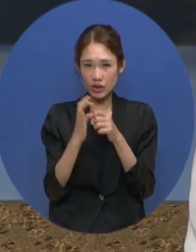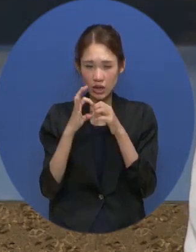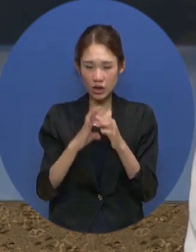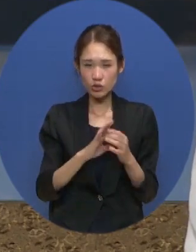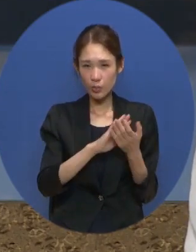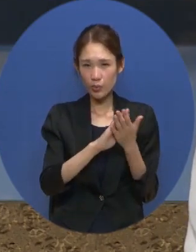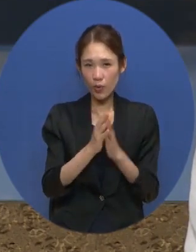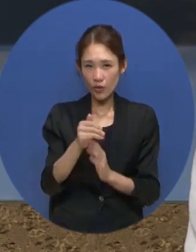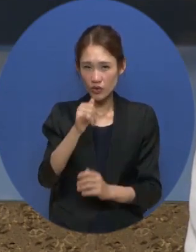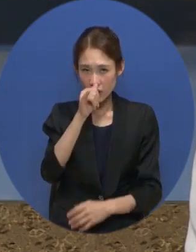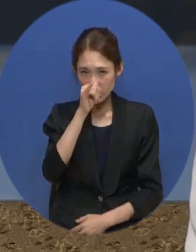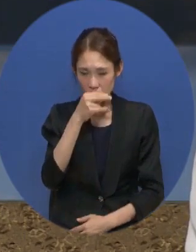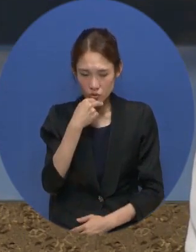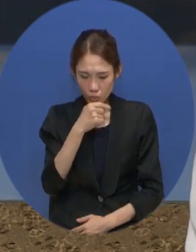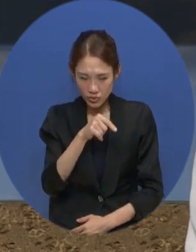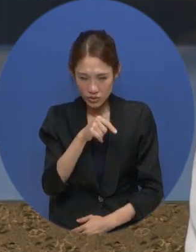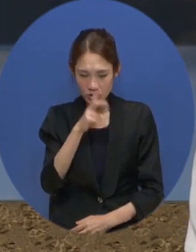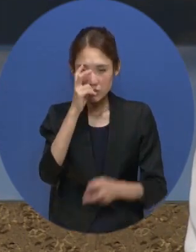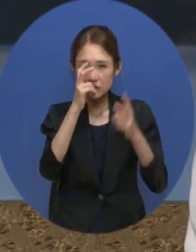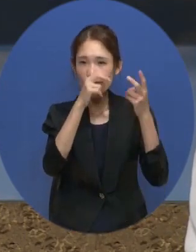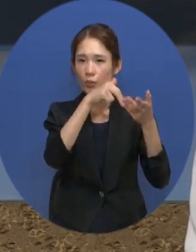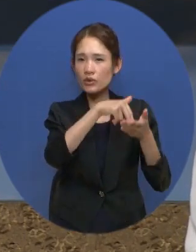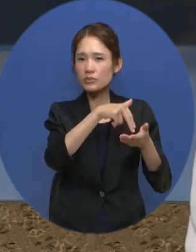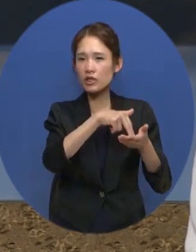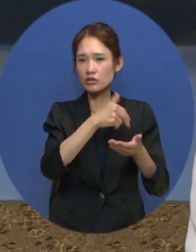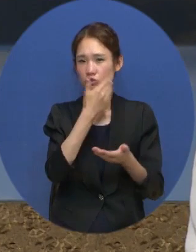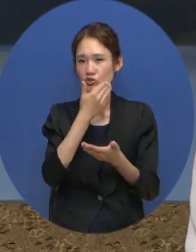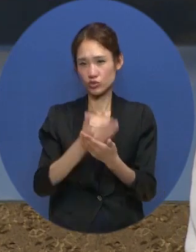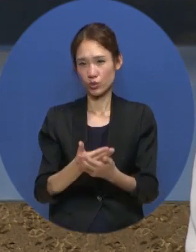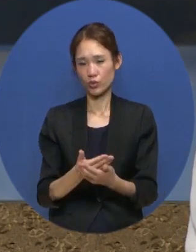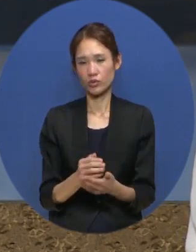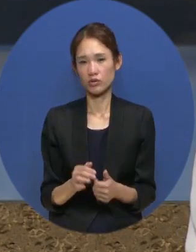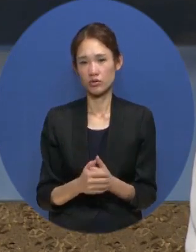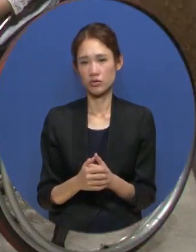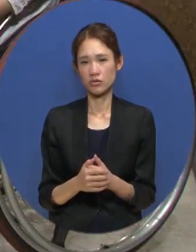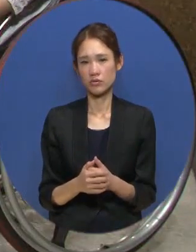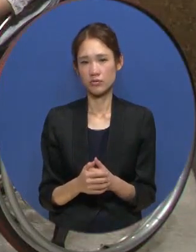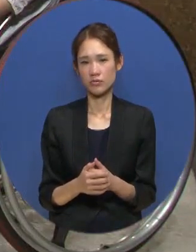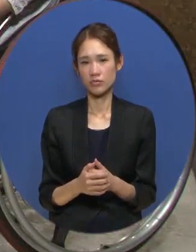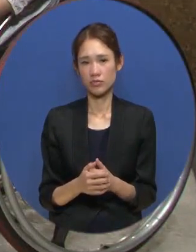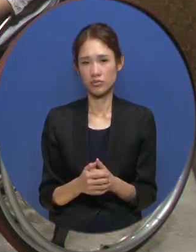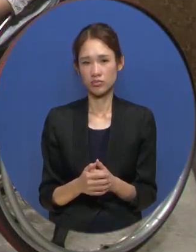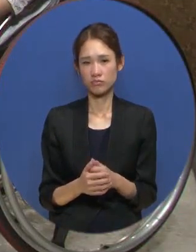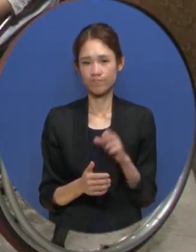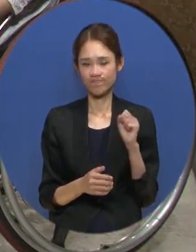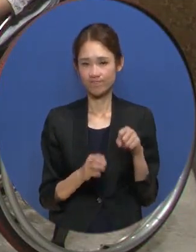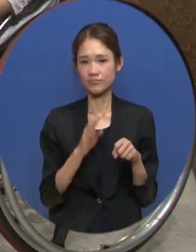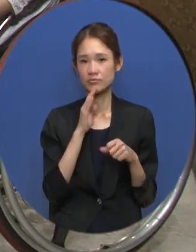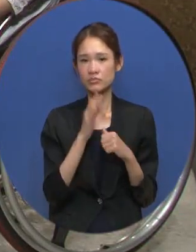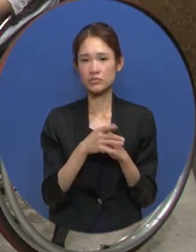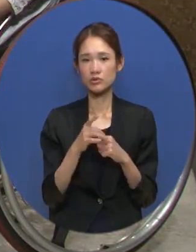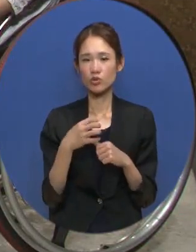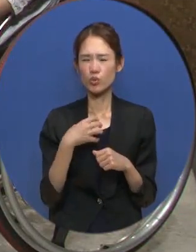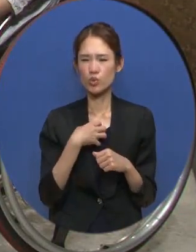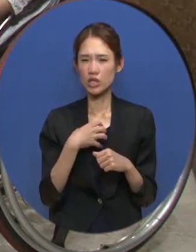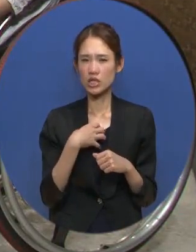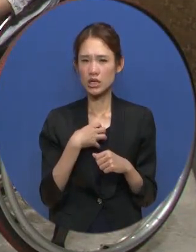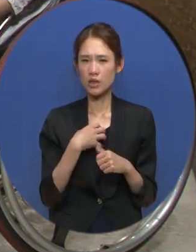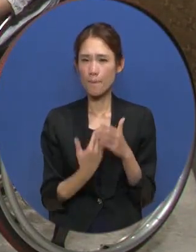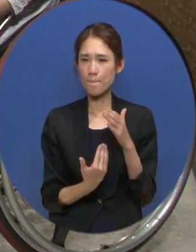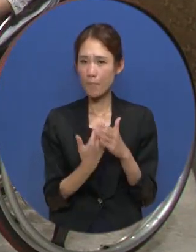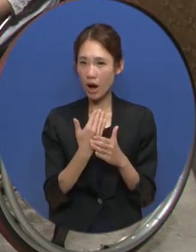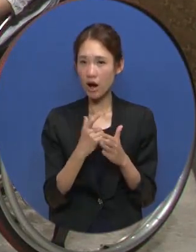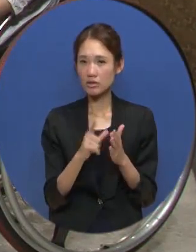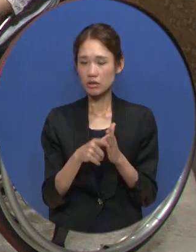가는지 그 이슈가 굉장히 기업 입장에서는 굉장히 중요한 거거든요. 그렇죠. 그래서 이 위기가 기업 입장에서는